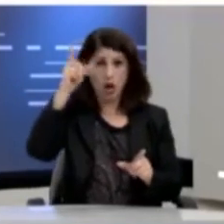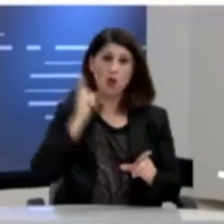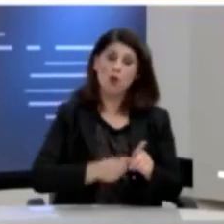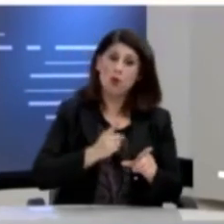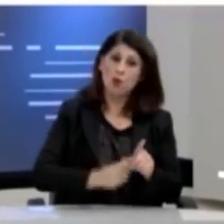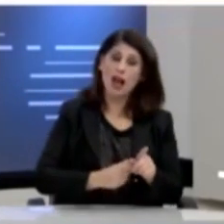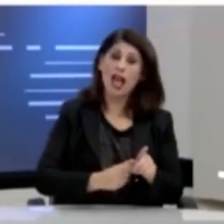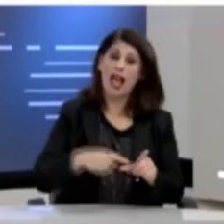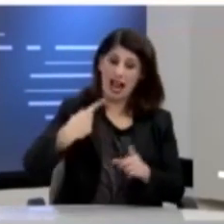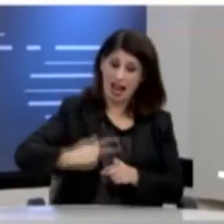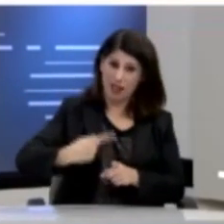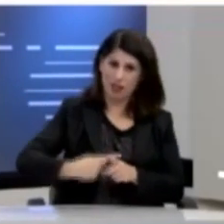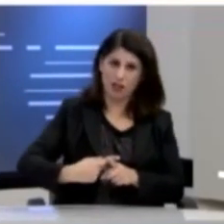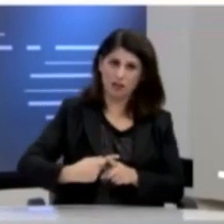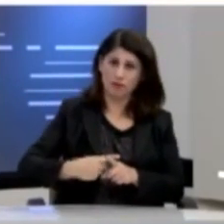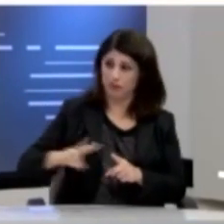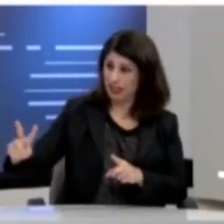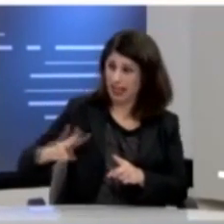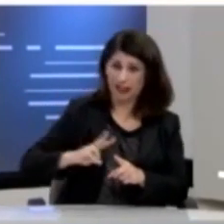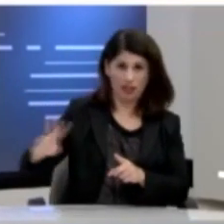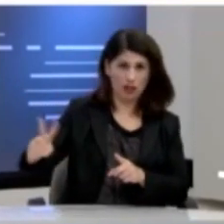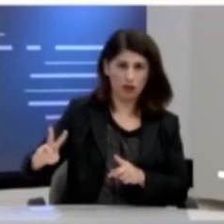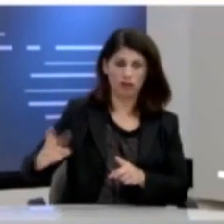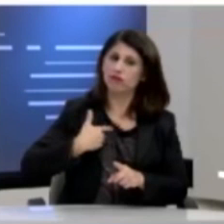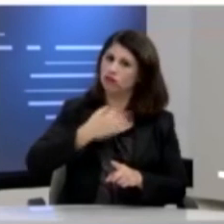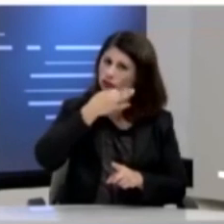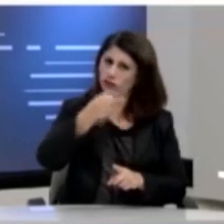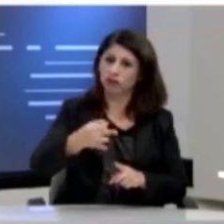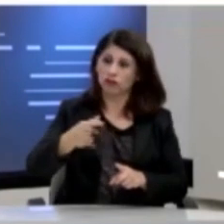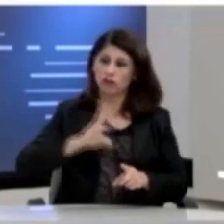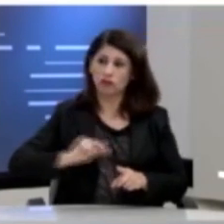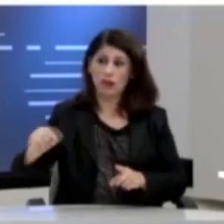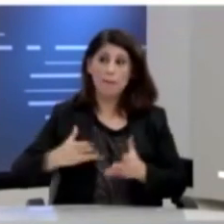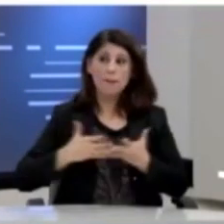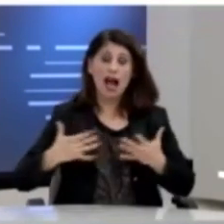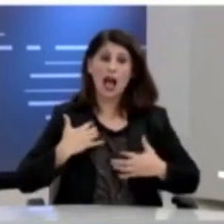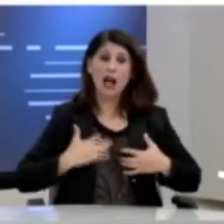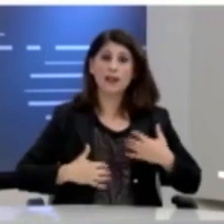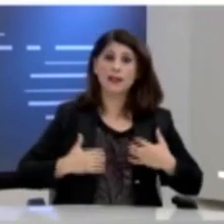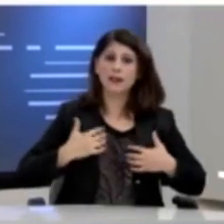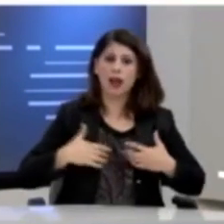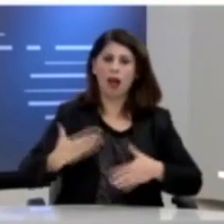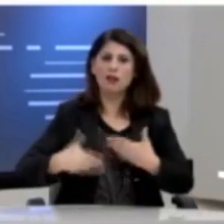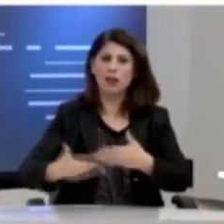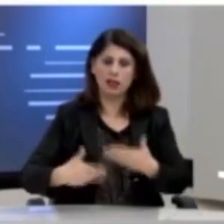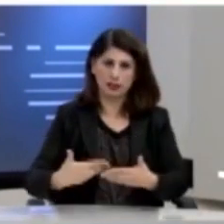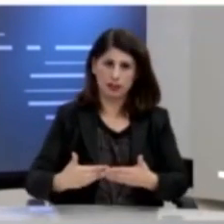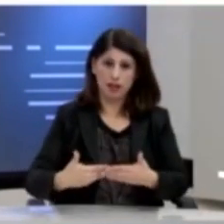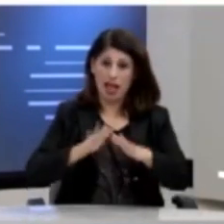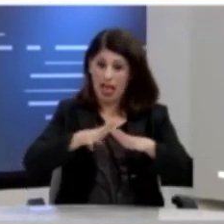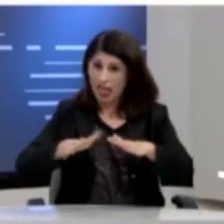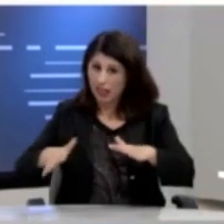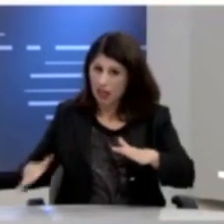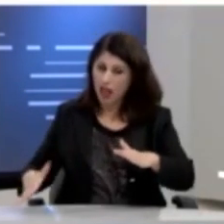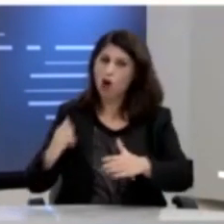Κομμουνιστικό Κόμμα Ελλάδας έχουν εκφράσει από κοινού την έντονη ανησυχία τους για τις εξελίξεις και στο